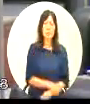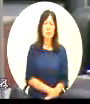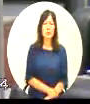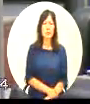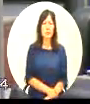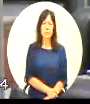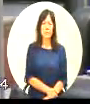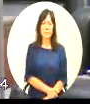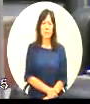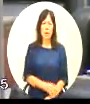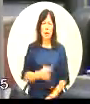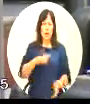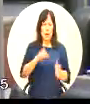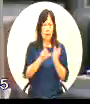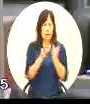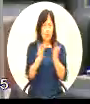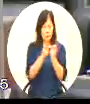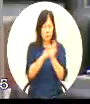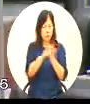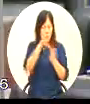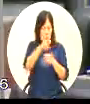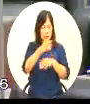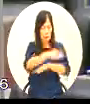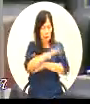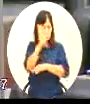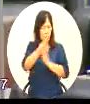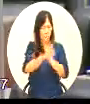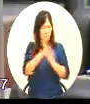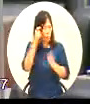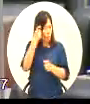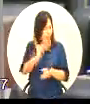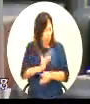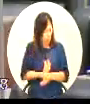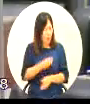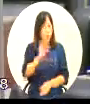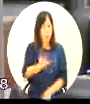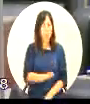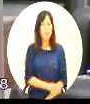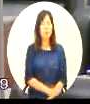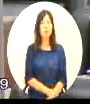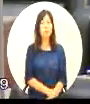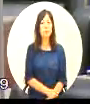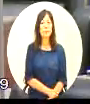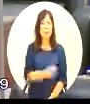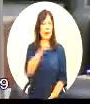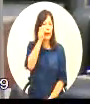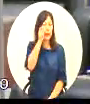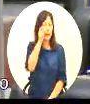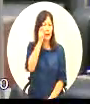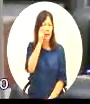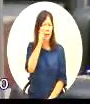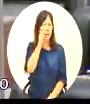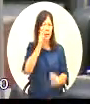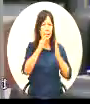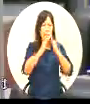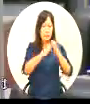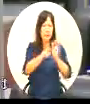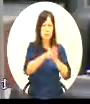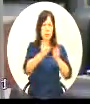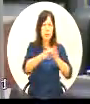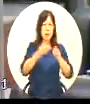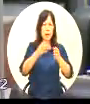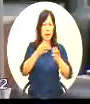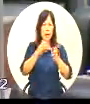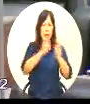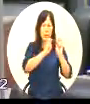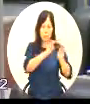那其实我最近看到一个新闻，我觉得很伤心哦。最近我看到一个新闻，就是台南市他们也要盖捷运了。